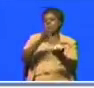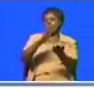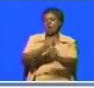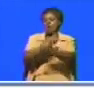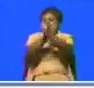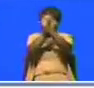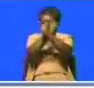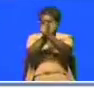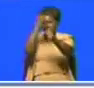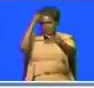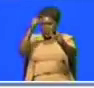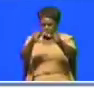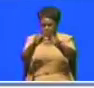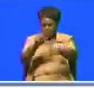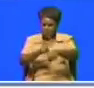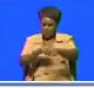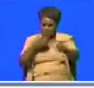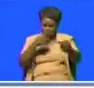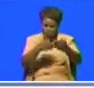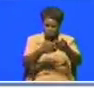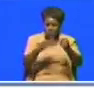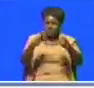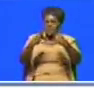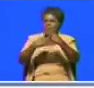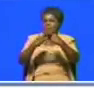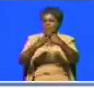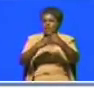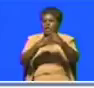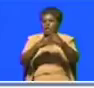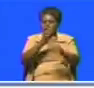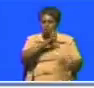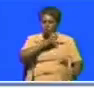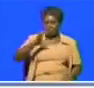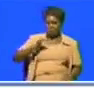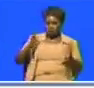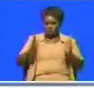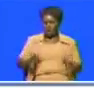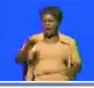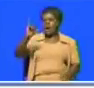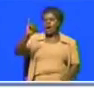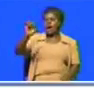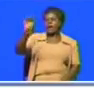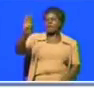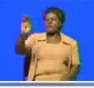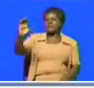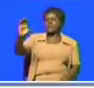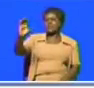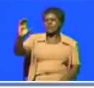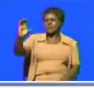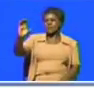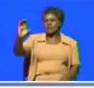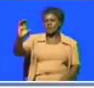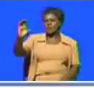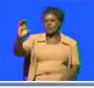kumbuka wakati tulikuwa tunaelekea uchaguzi wa tarehe 8, wale makamishona wa IEBC walisema baada ya yule bwana